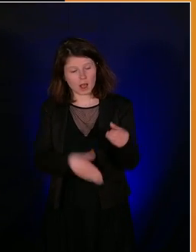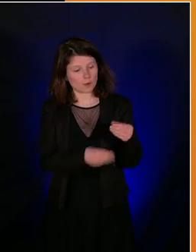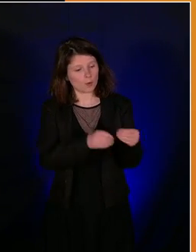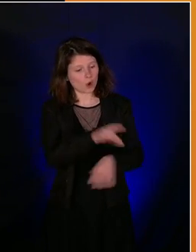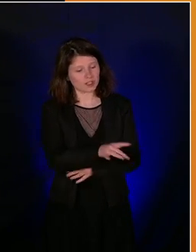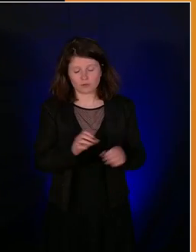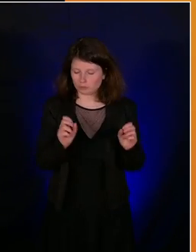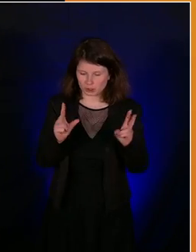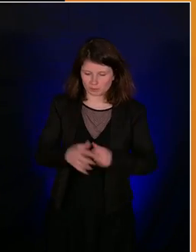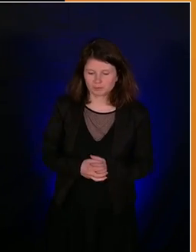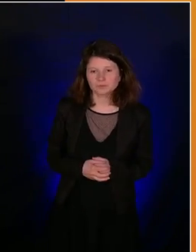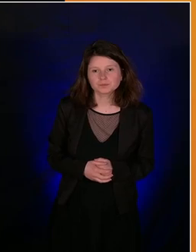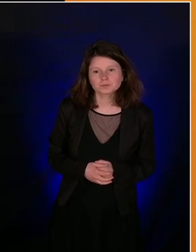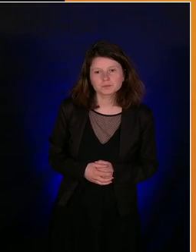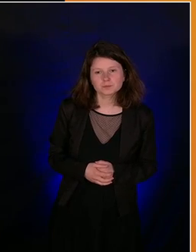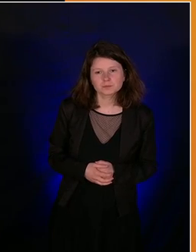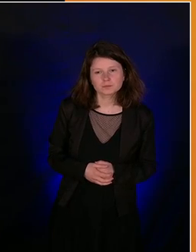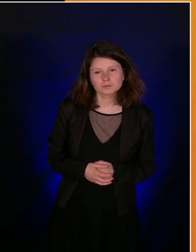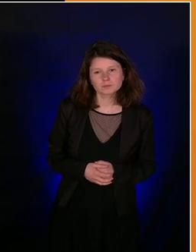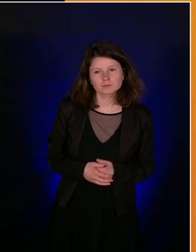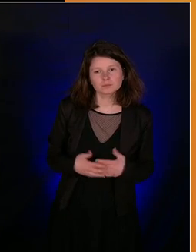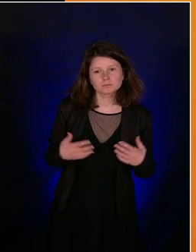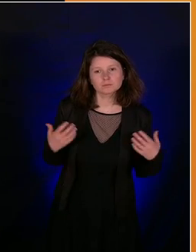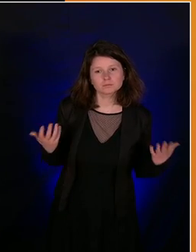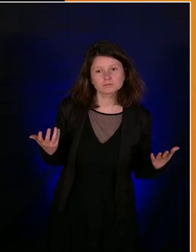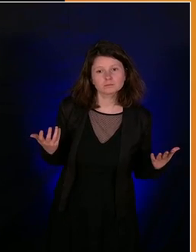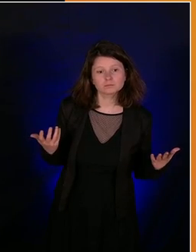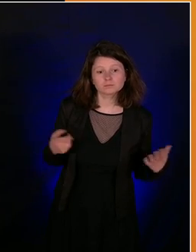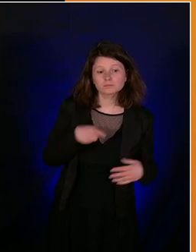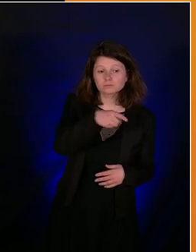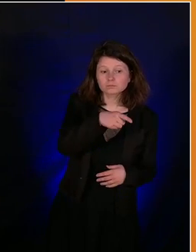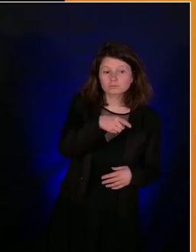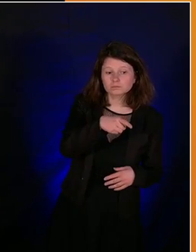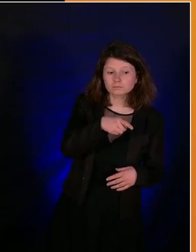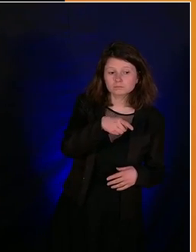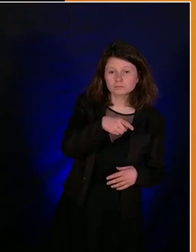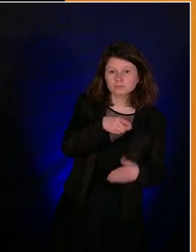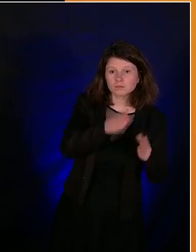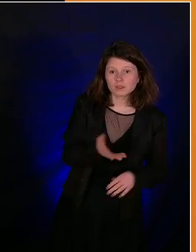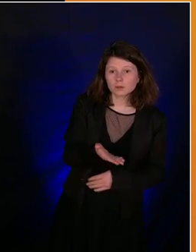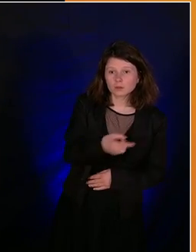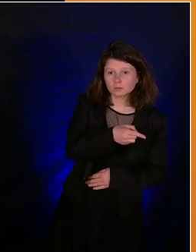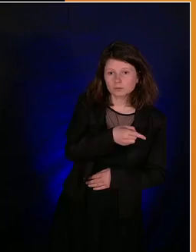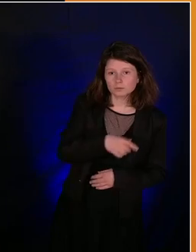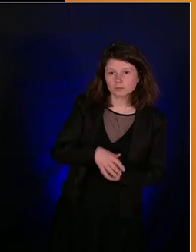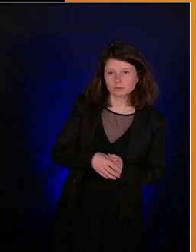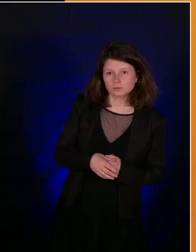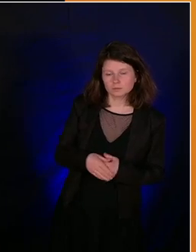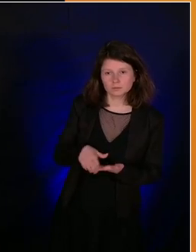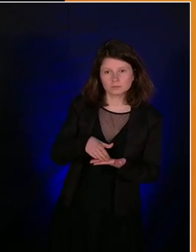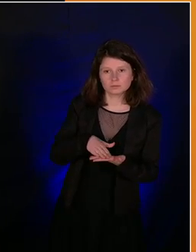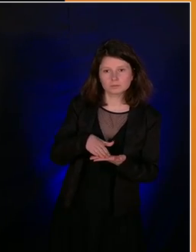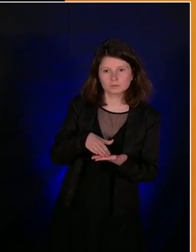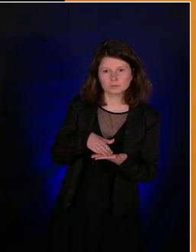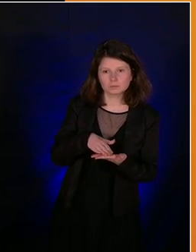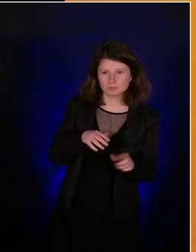d'accord rejet de l'amendement donc que que décides-tu ma camarade ah excuse-moi excuse-moi excuse-moi